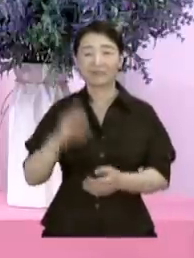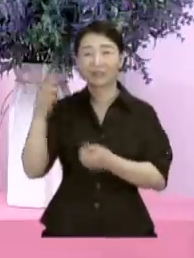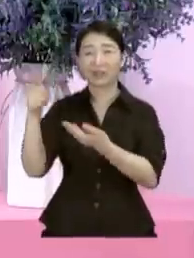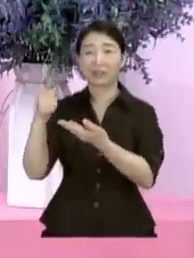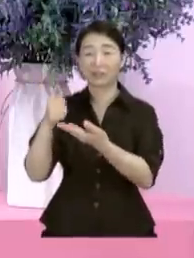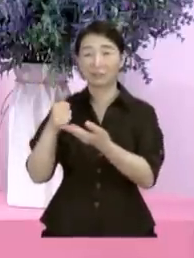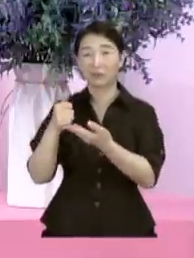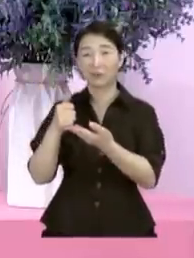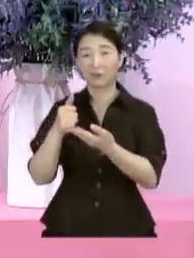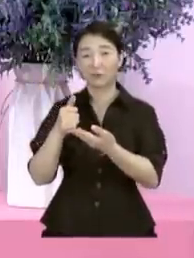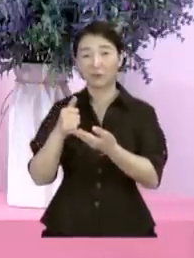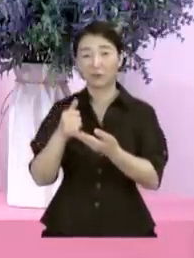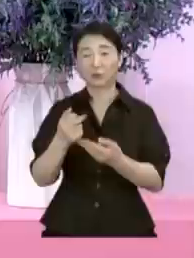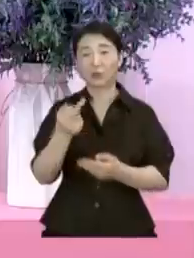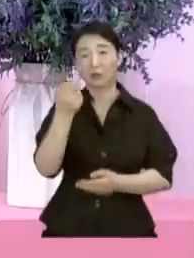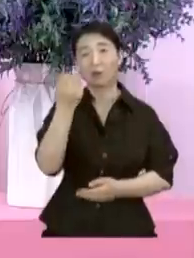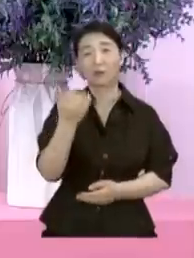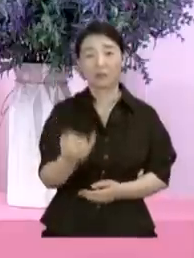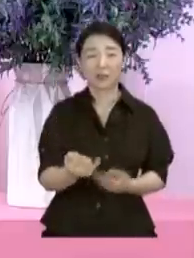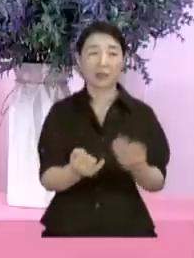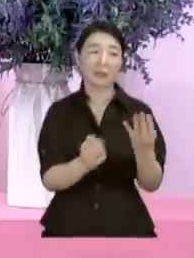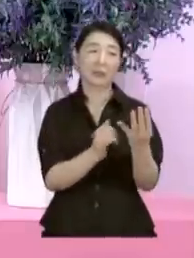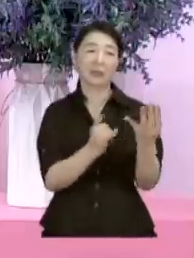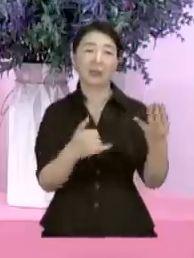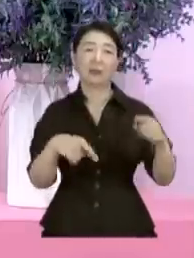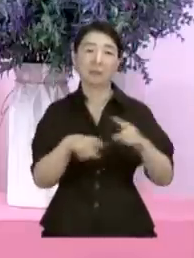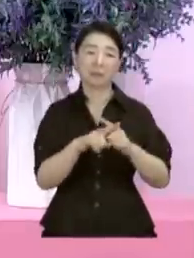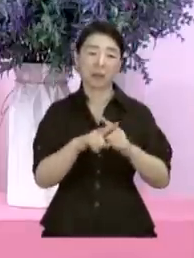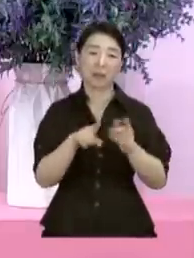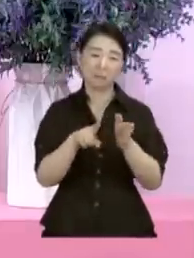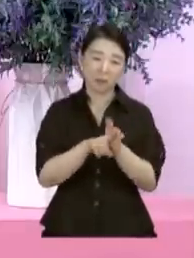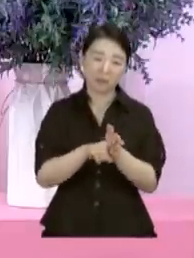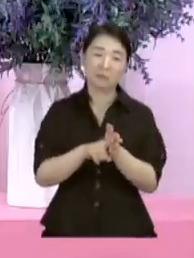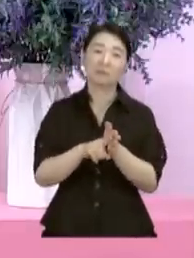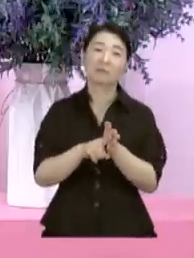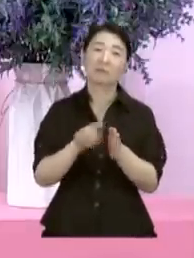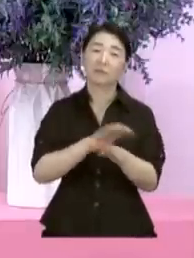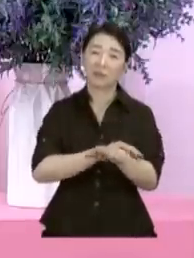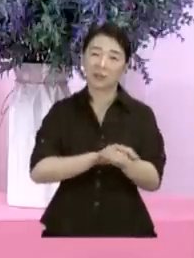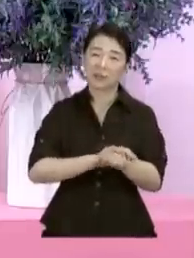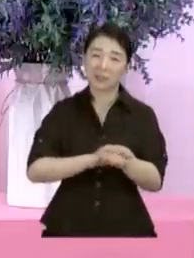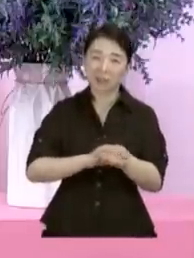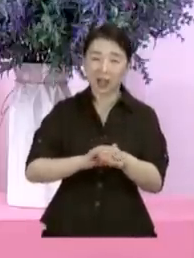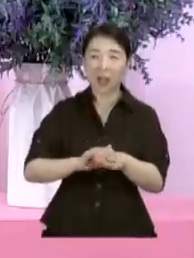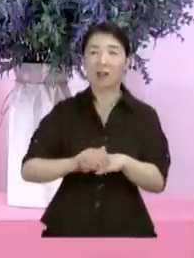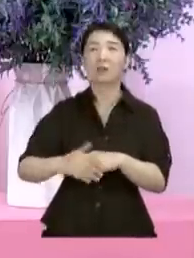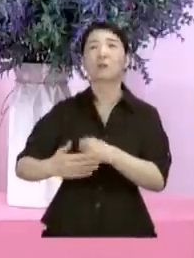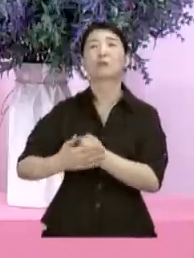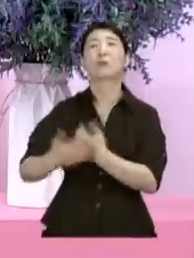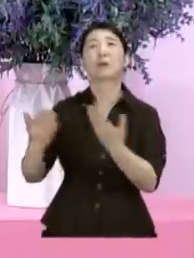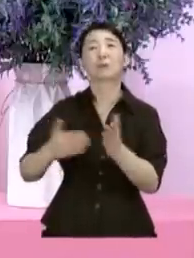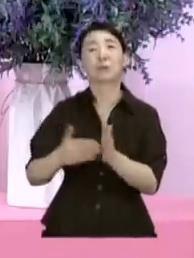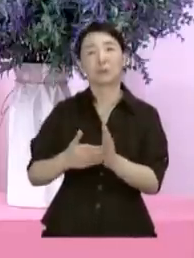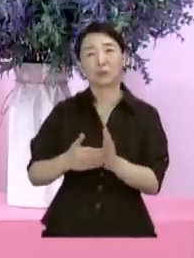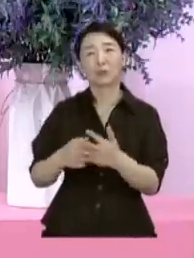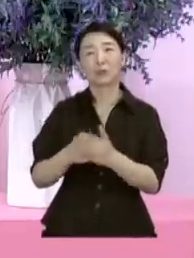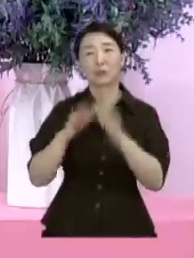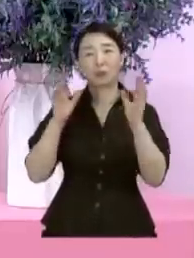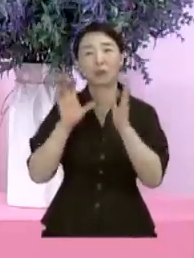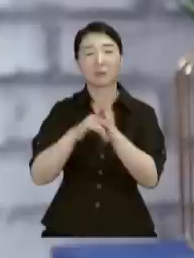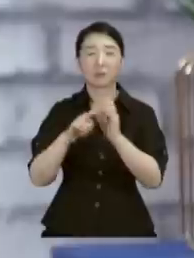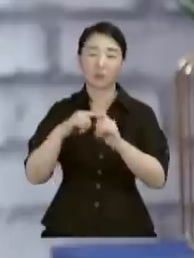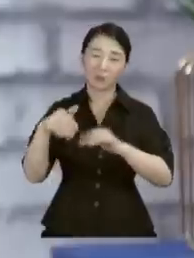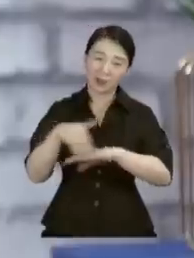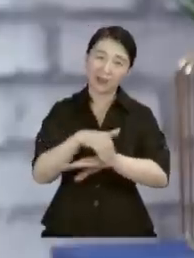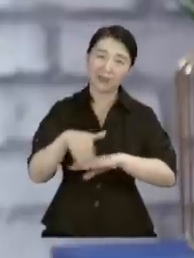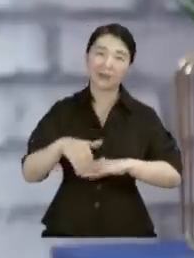사남매 형제 자매들은 다 같이 신앙생활 할 수 있도록 네. 그렇게 해주셔서 어렸을 때부터 교회에서